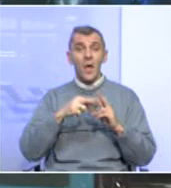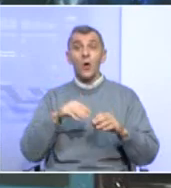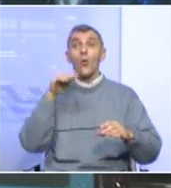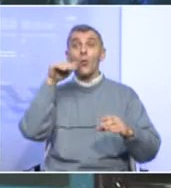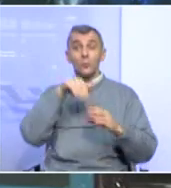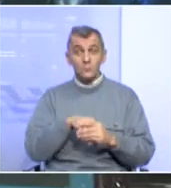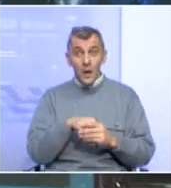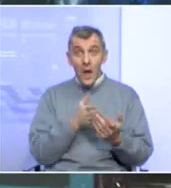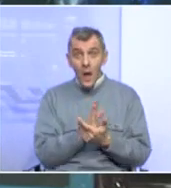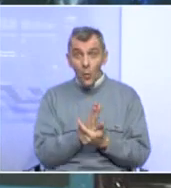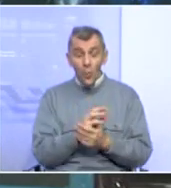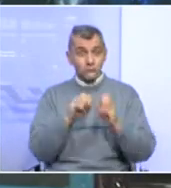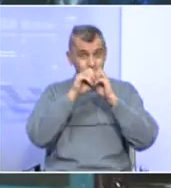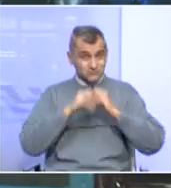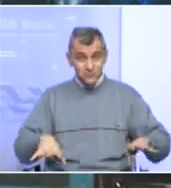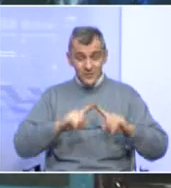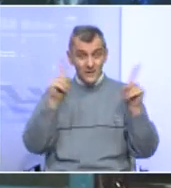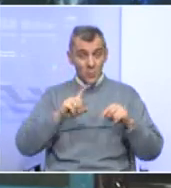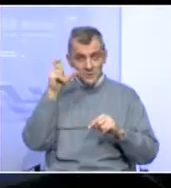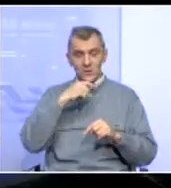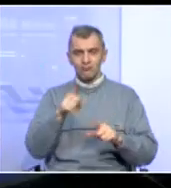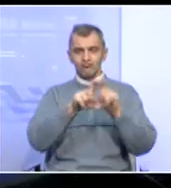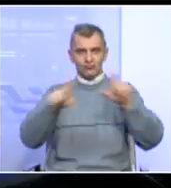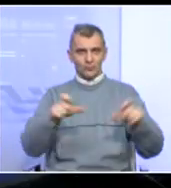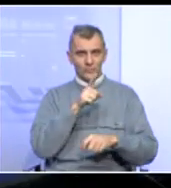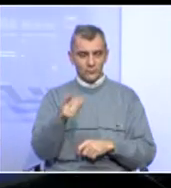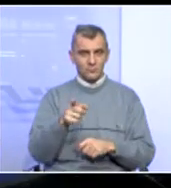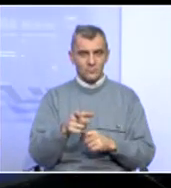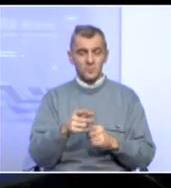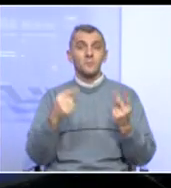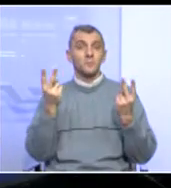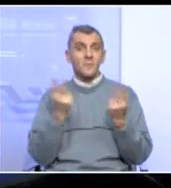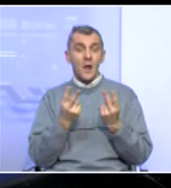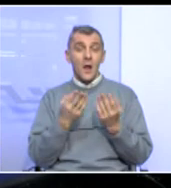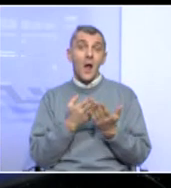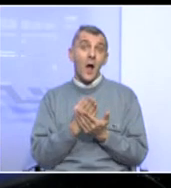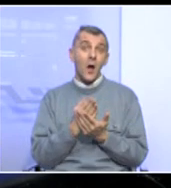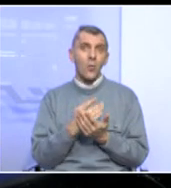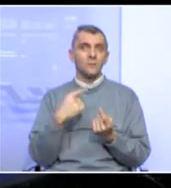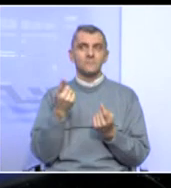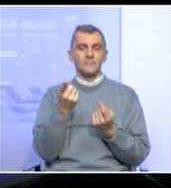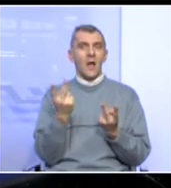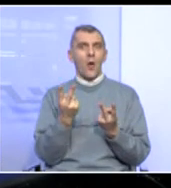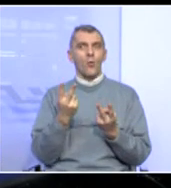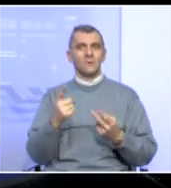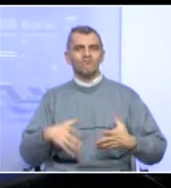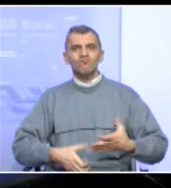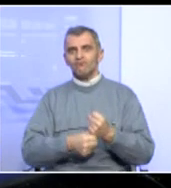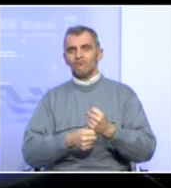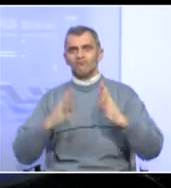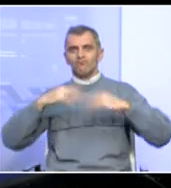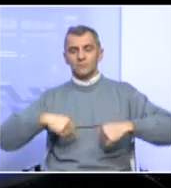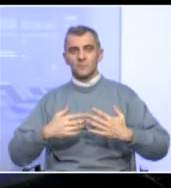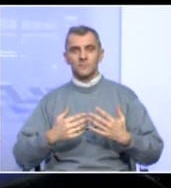raspada Republike Srpske proglase krivim jer su kao oni tako stanje posticali, a nisu htjeli u neku